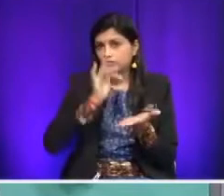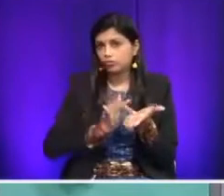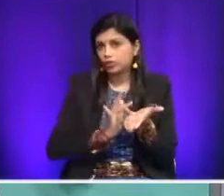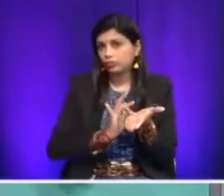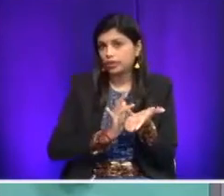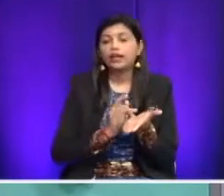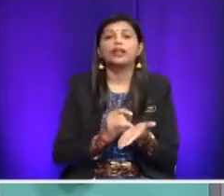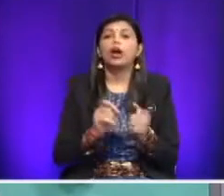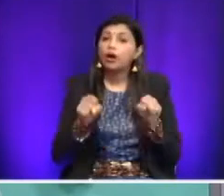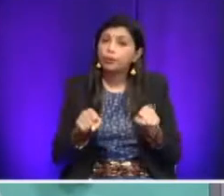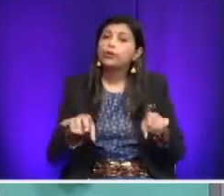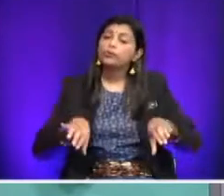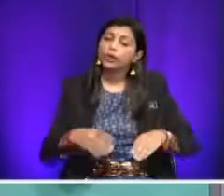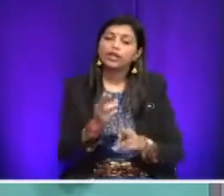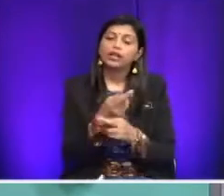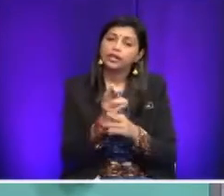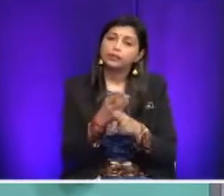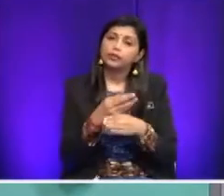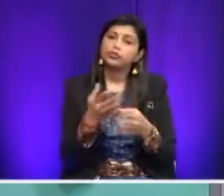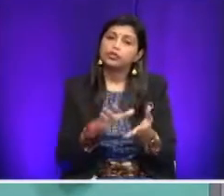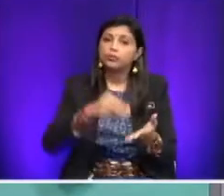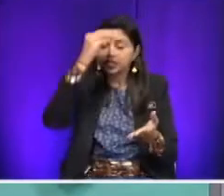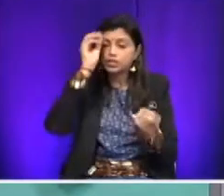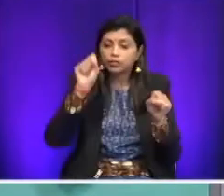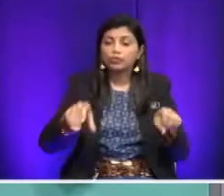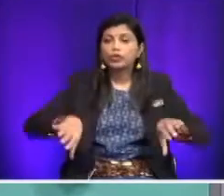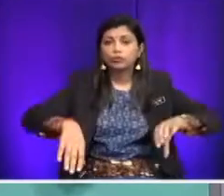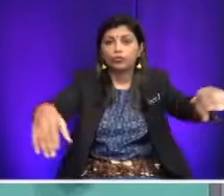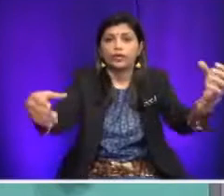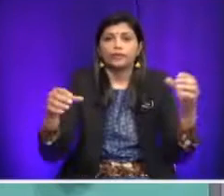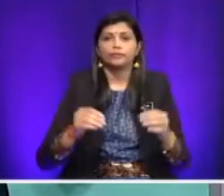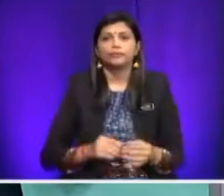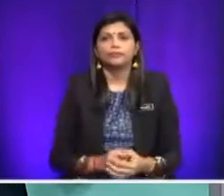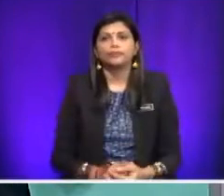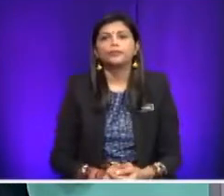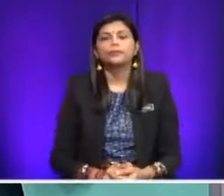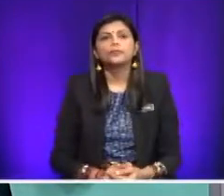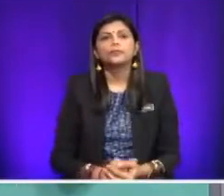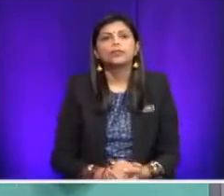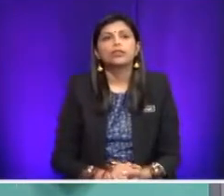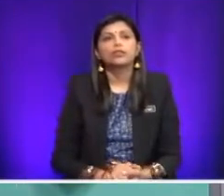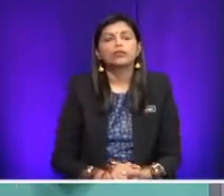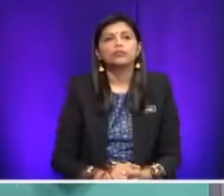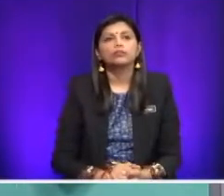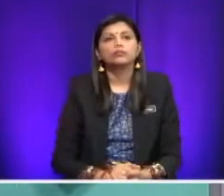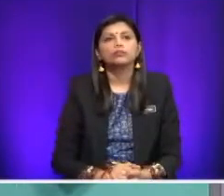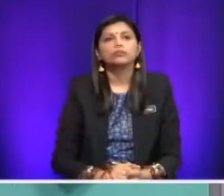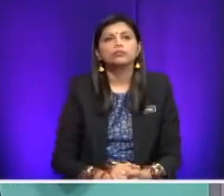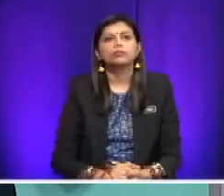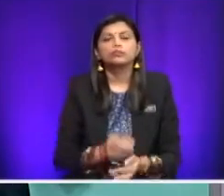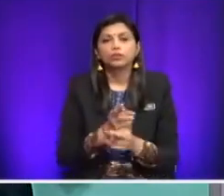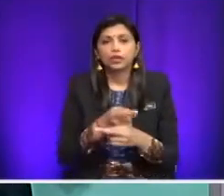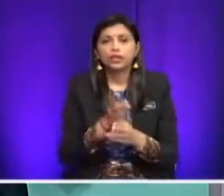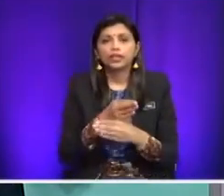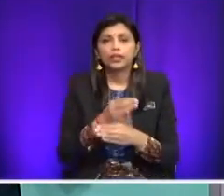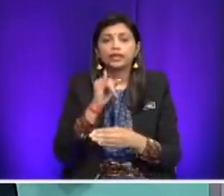Perindustrian Aduh bidang ini merupakan produk yang batin Lebih Tinggi oke satu adalah rekabentuk nasi berkembang